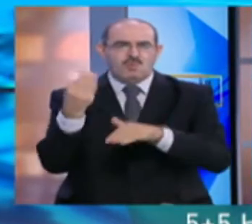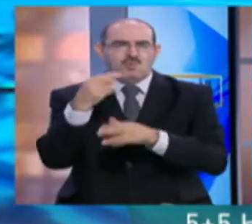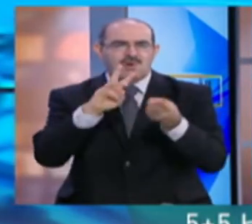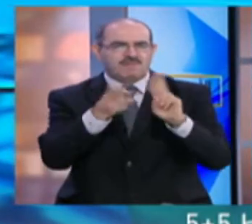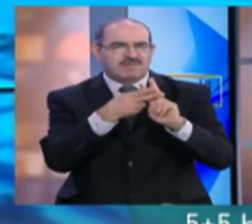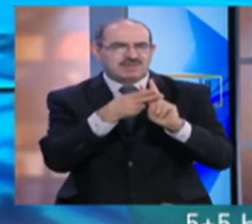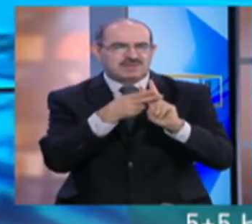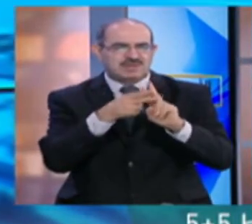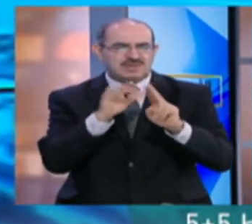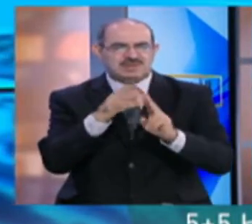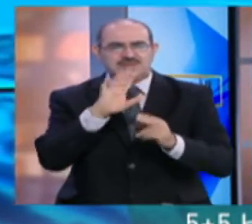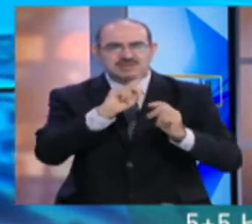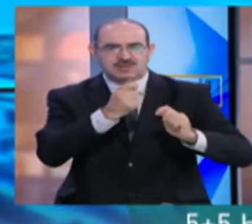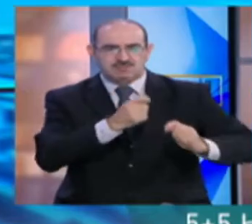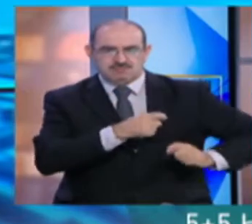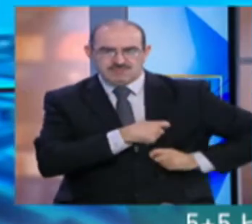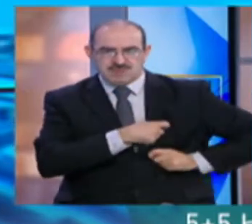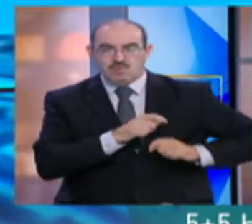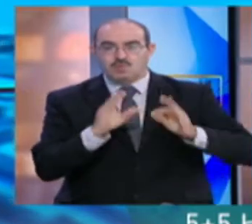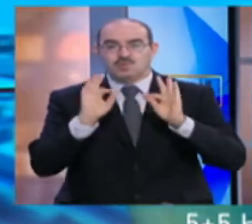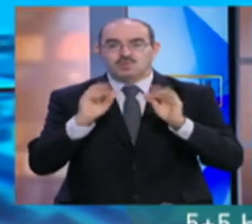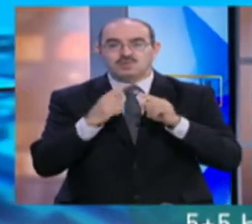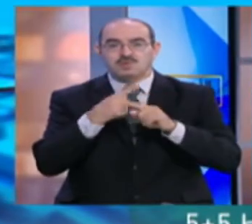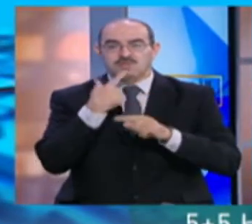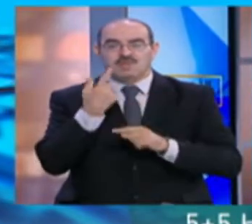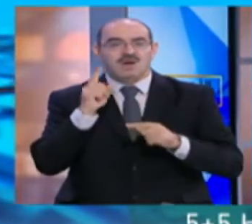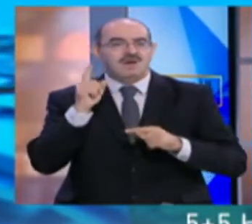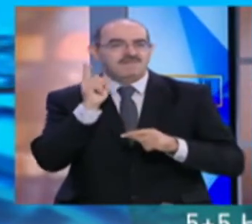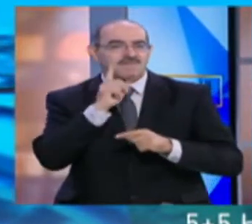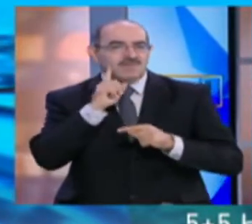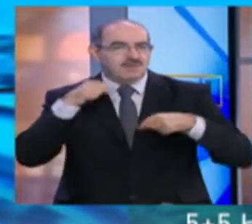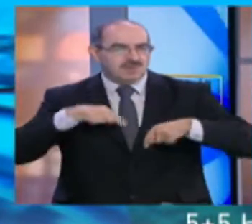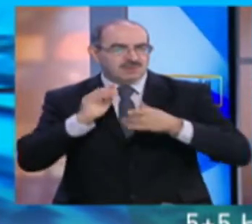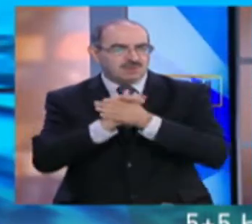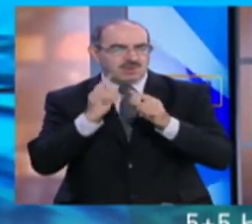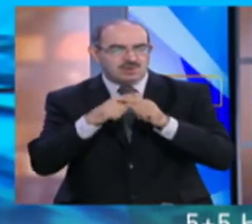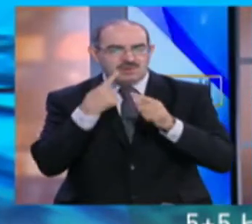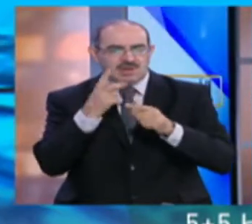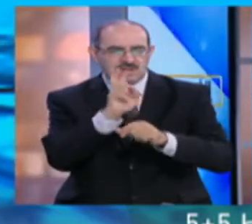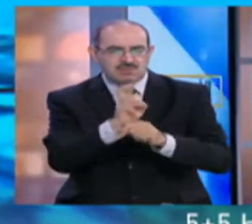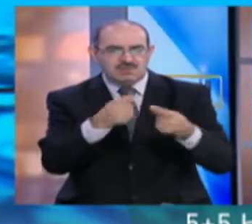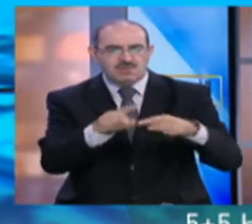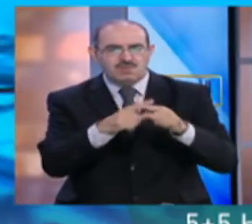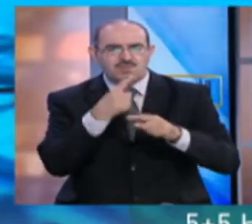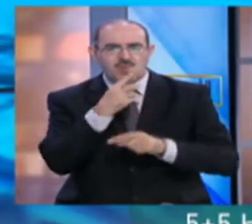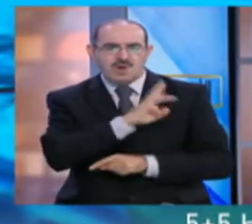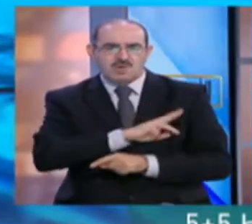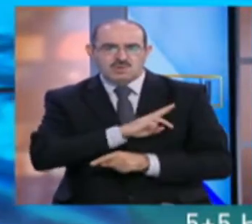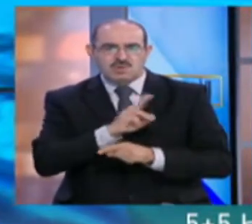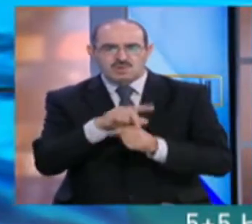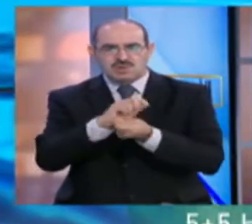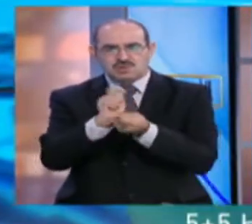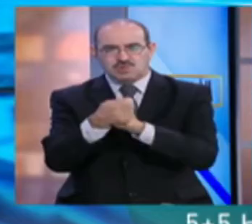بمدينة فالنسيا الإسبانية. وستبرز موالفي خلال هذا الاجتماع المخصص للأمن المائي